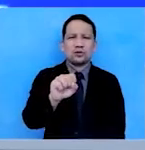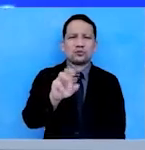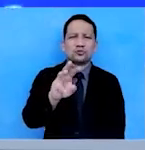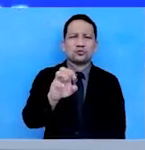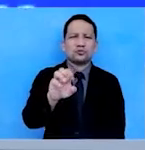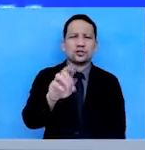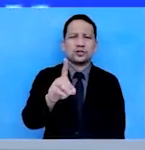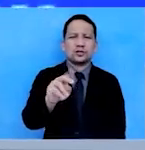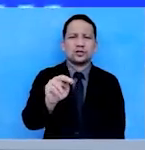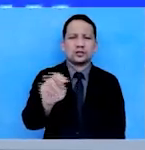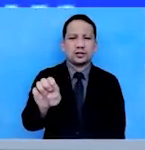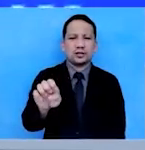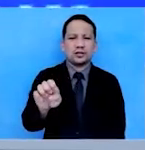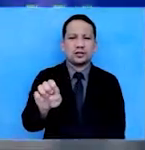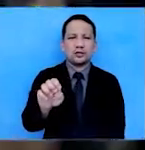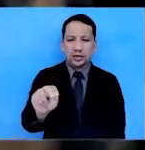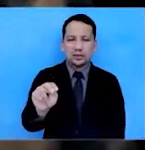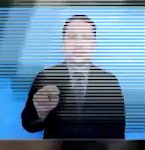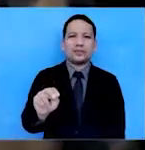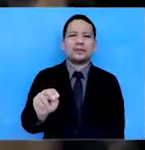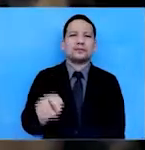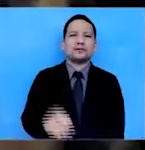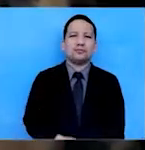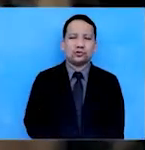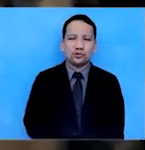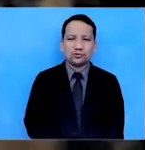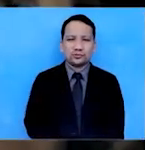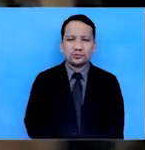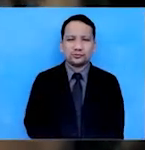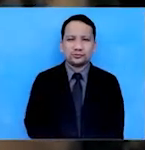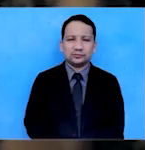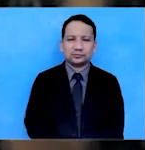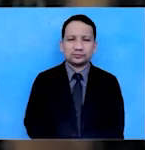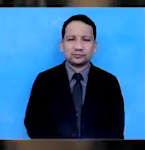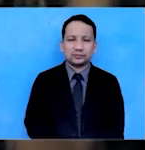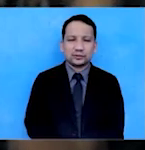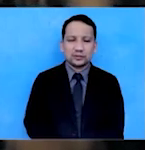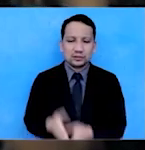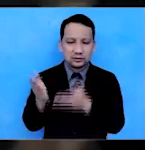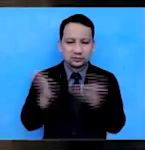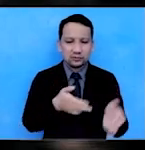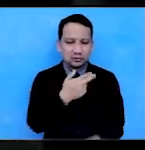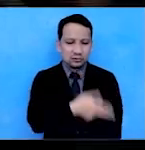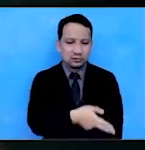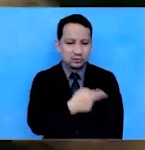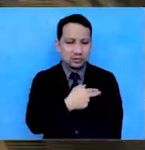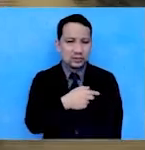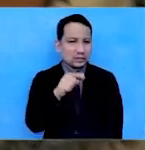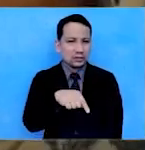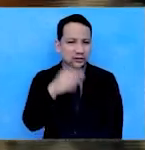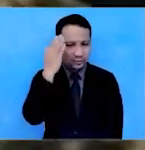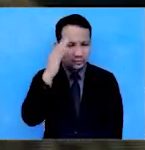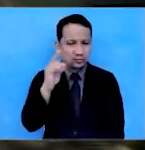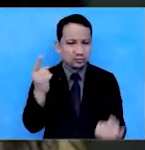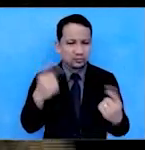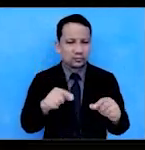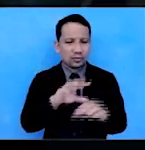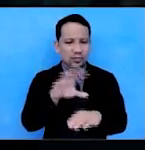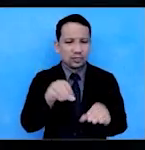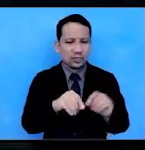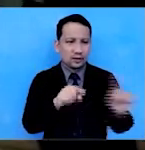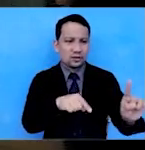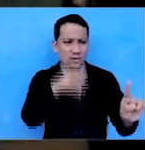balitang yan, si MJ Marfori. Hindi ba din De Leon sa hospital? Hindi nalaman niya ng tao. Walang dapat makakalam nito, ano ba? Ikaw ang ama ng